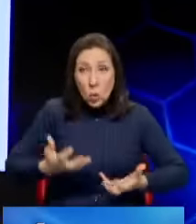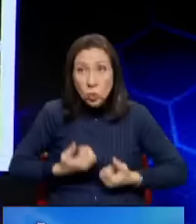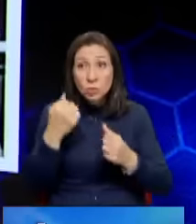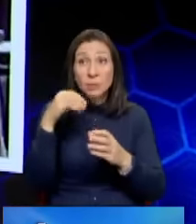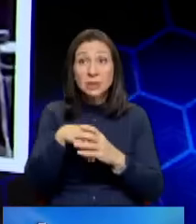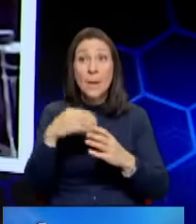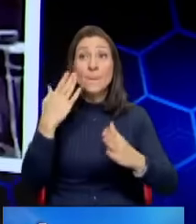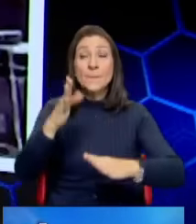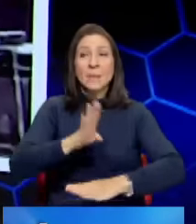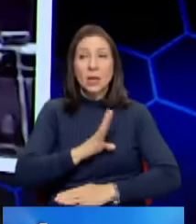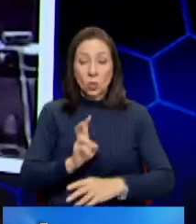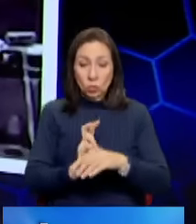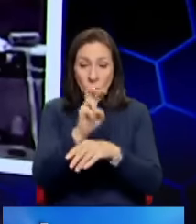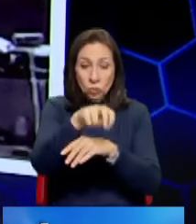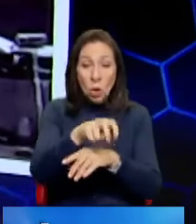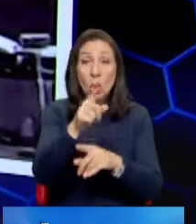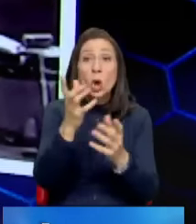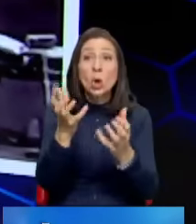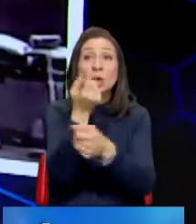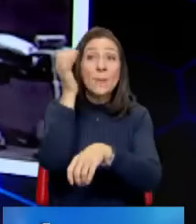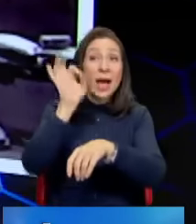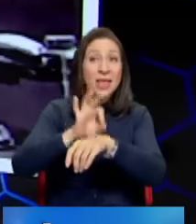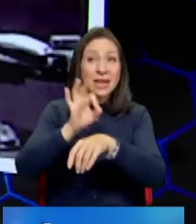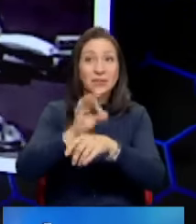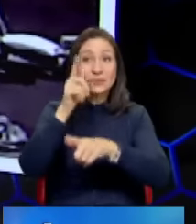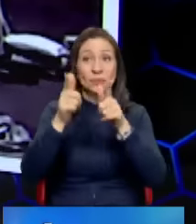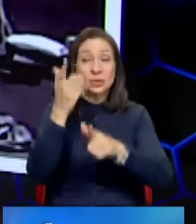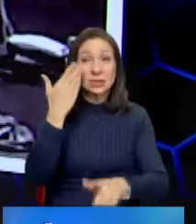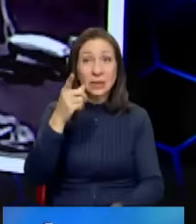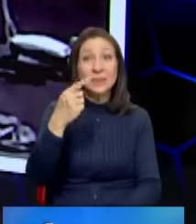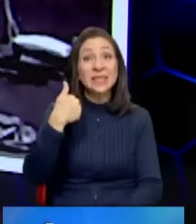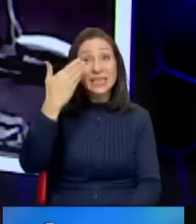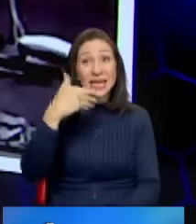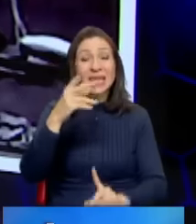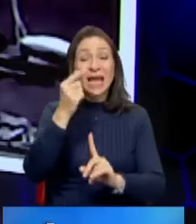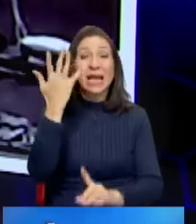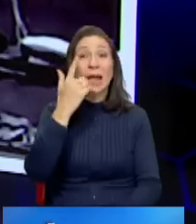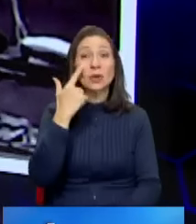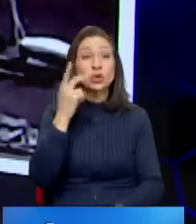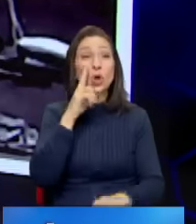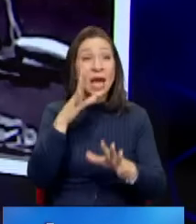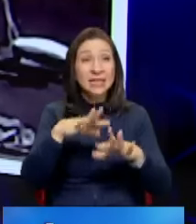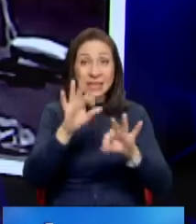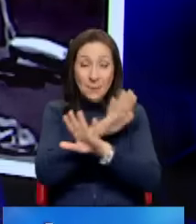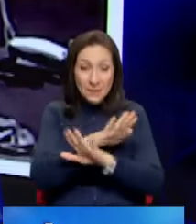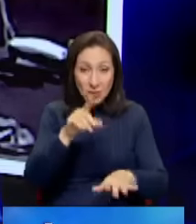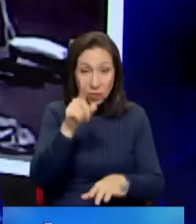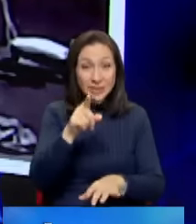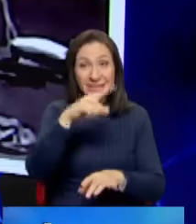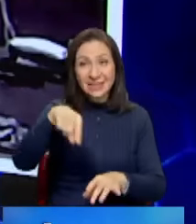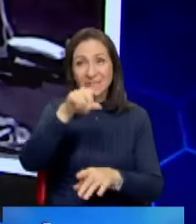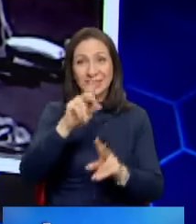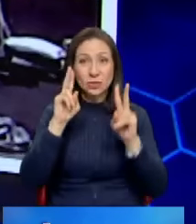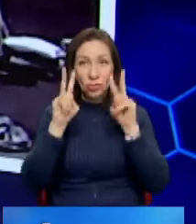için balkona sığındı. Onları kurtarma anlarının görüntüsü olacak. Biz bu haberi izlerken İlker Karagöz son hazırlıklarını tamamlıyor ve